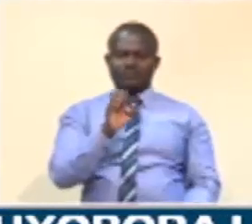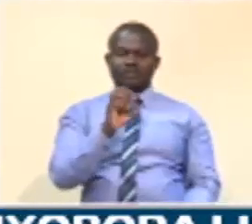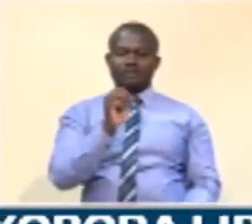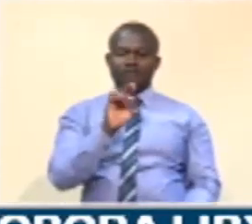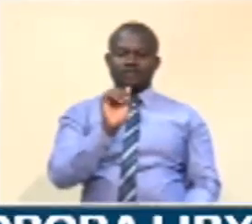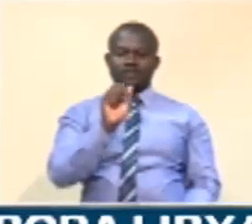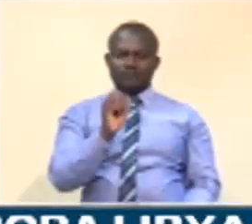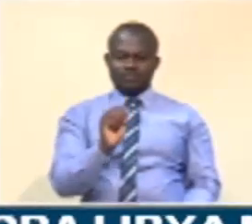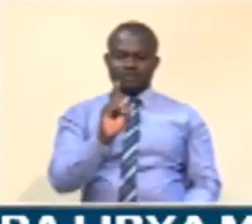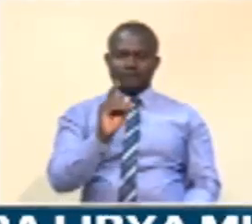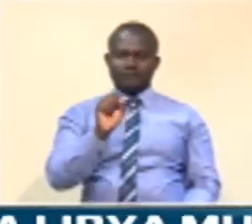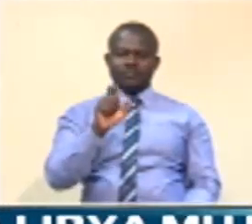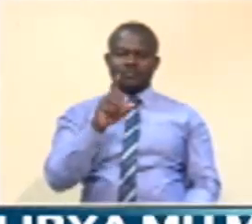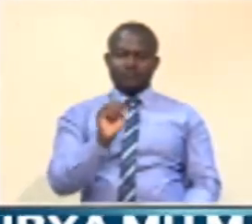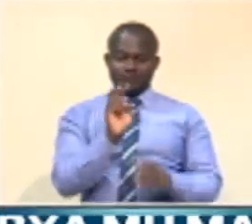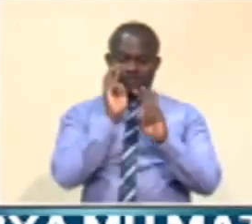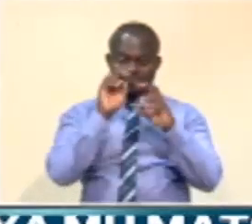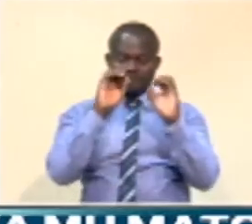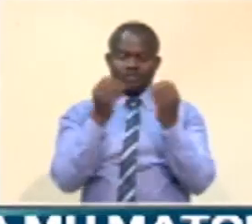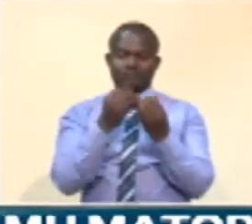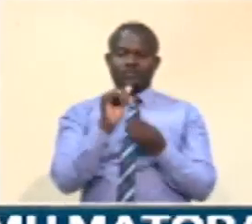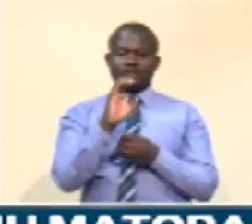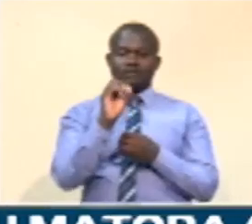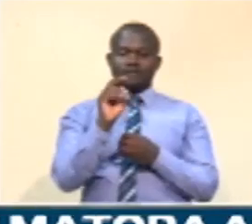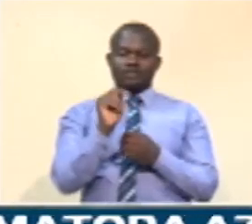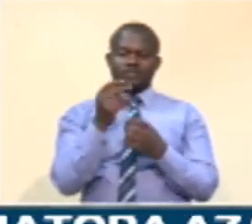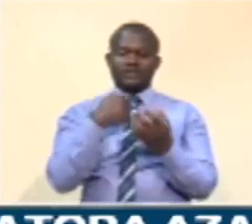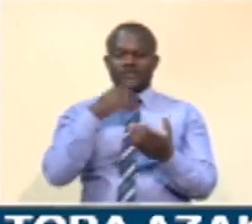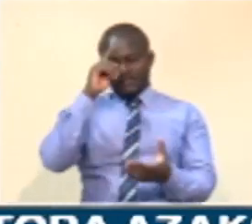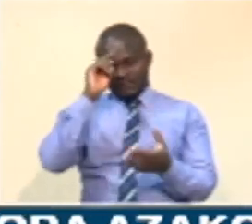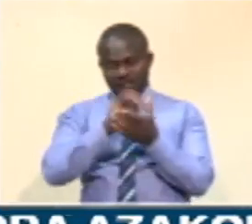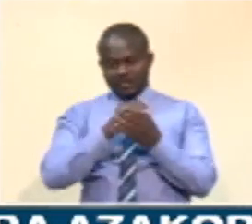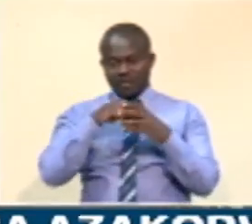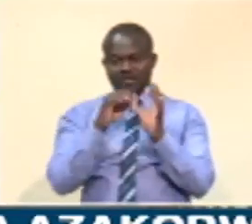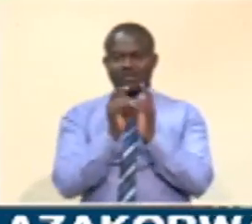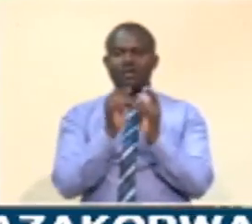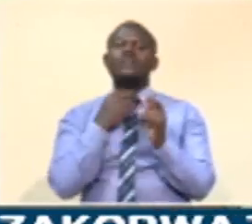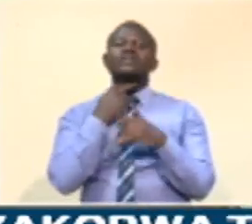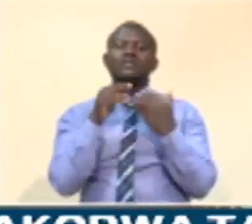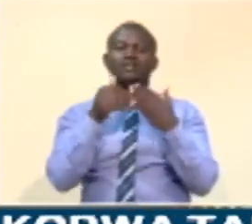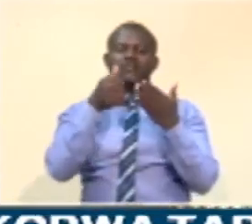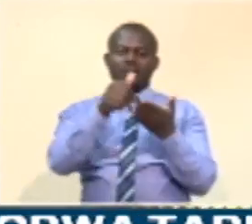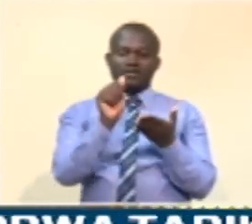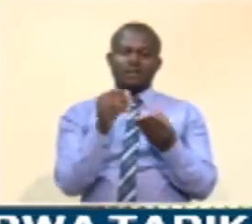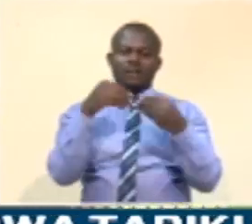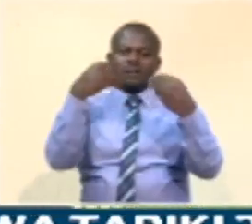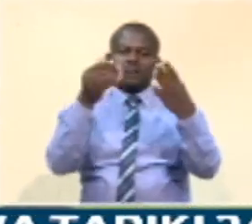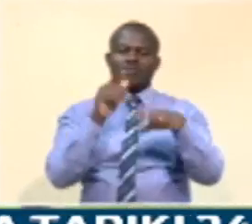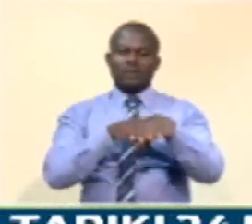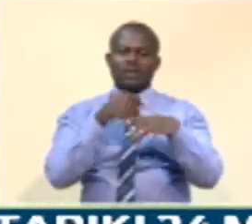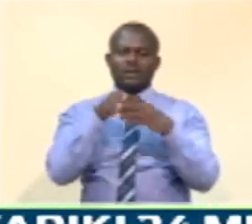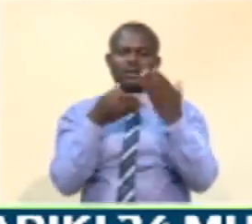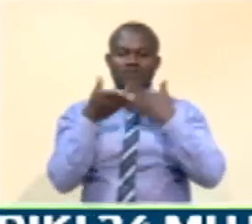Desalem urebera uyu muryango wa Yako agaragaza ko afite icyizere abari muri inama ko ijwi ry'umuhinzi rizabwa umwanya muri